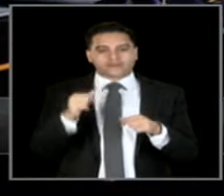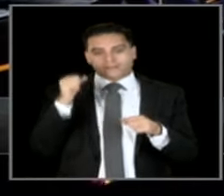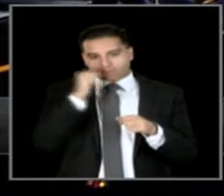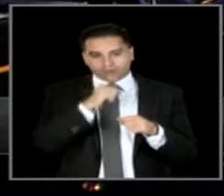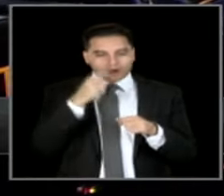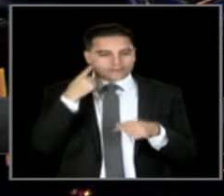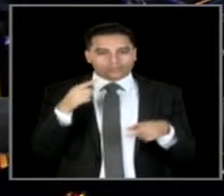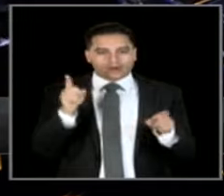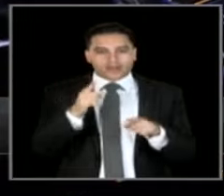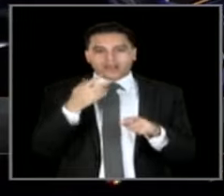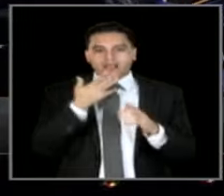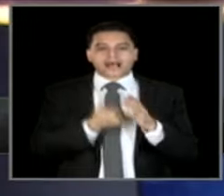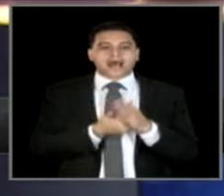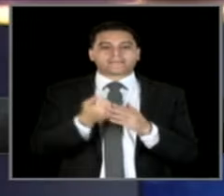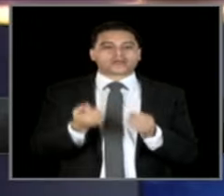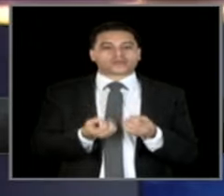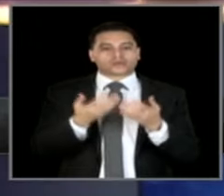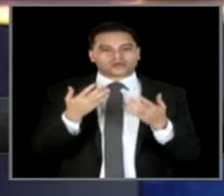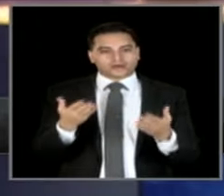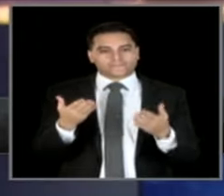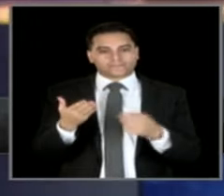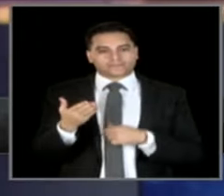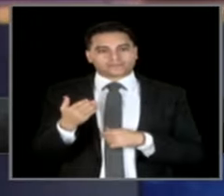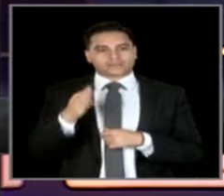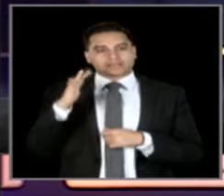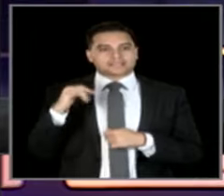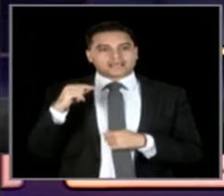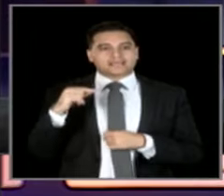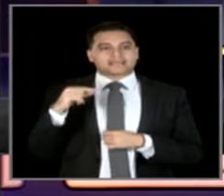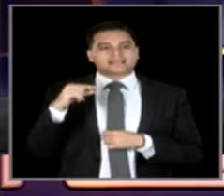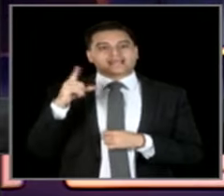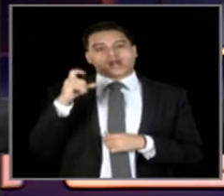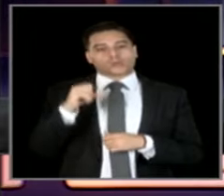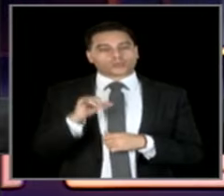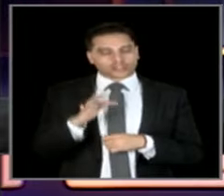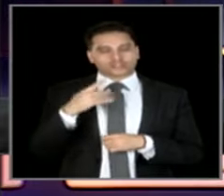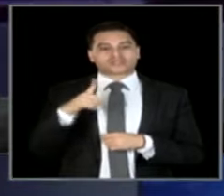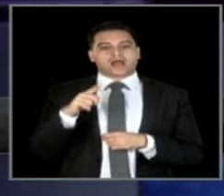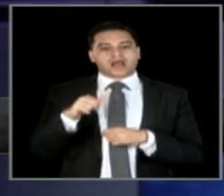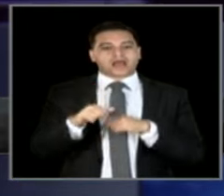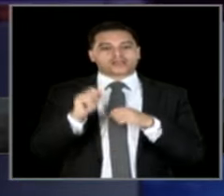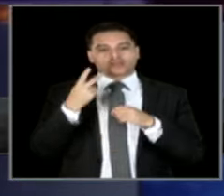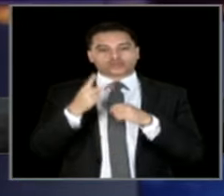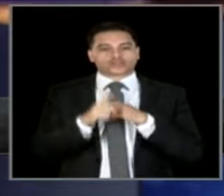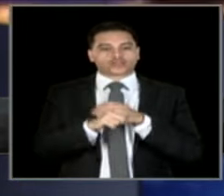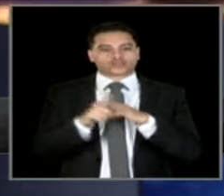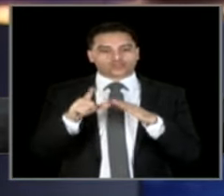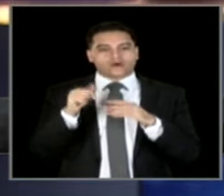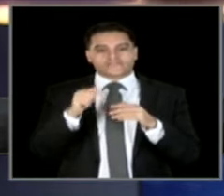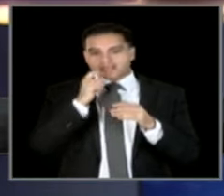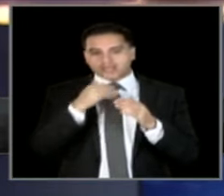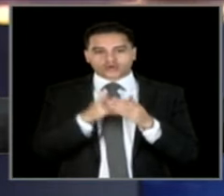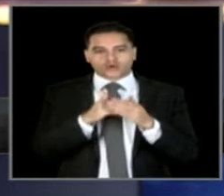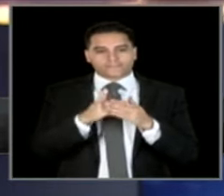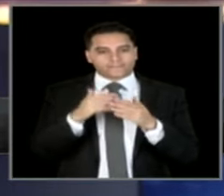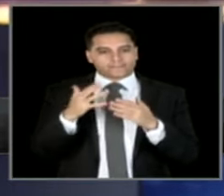وملحن اغنيه طلعت يا م احلى نورها سيد درويش صح كم عدد الايام في 12 اسبوع